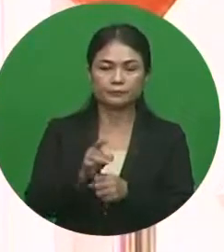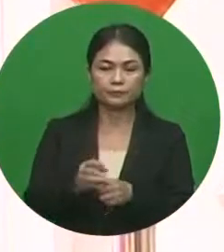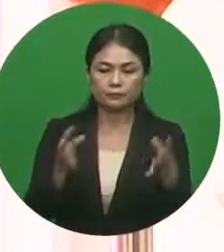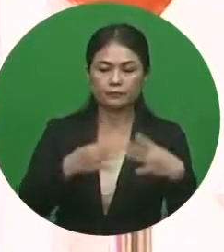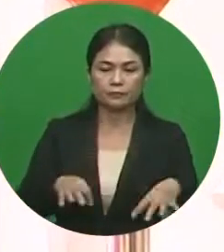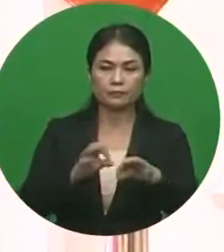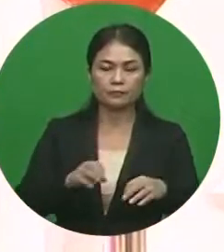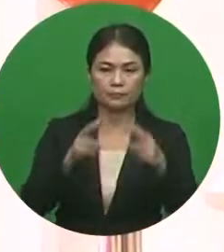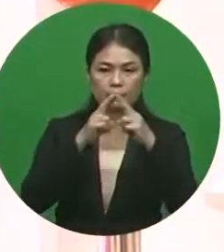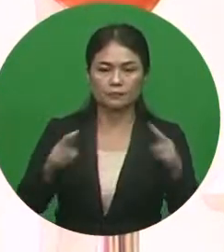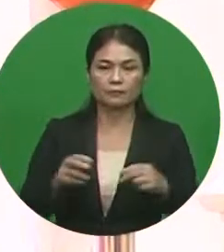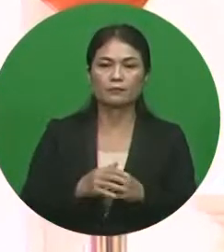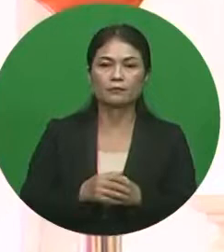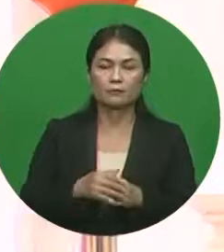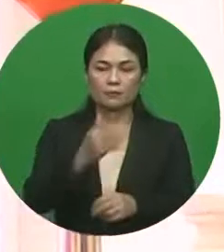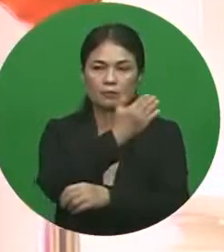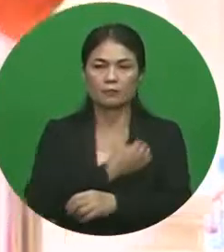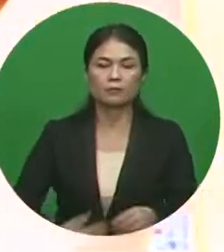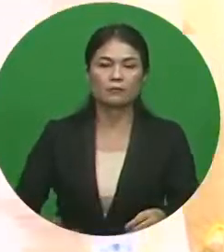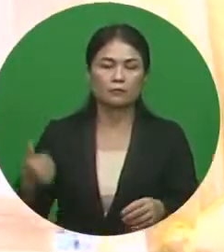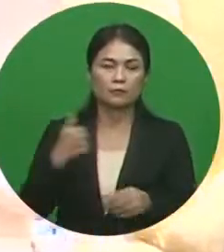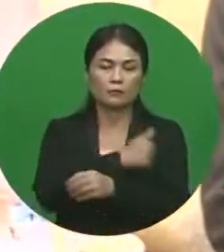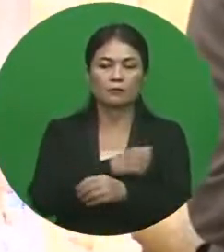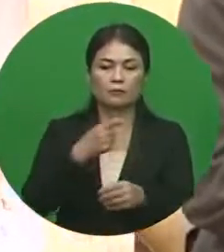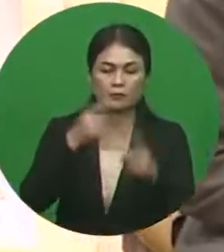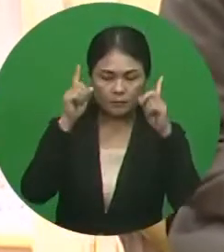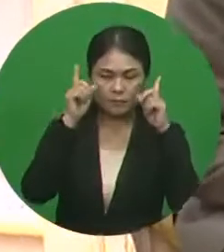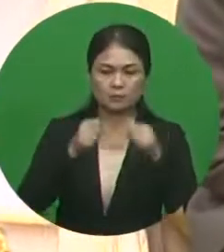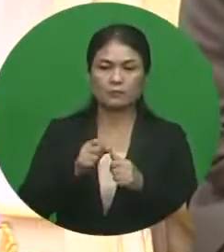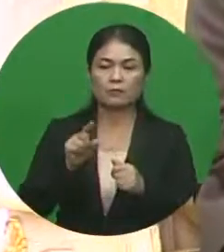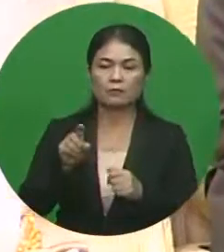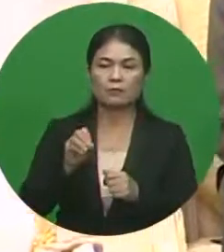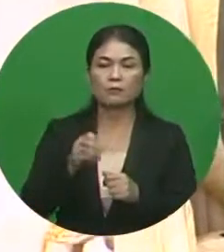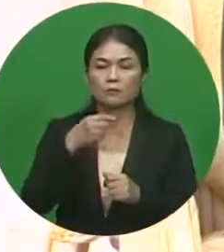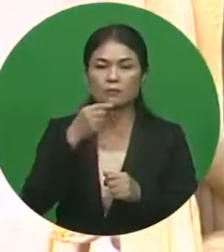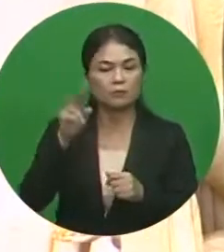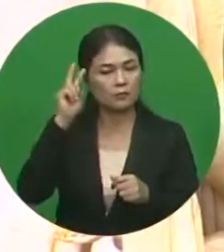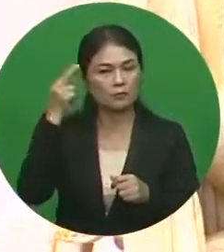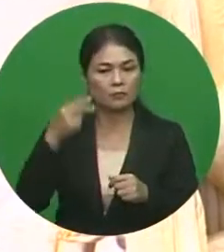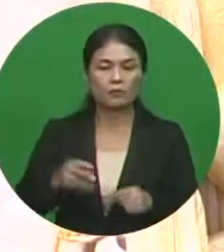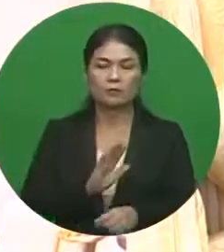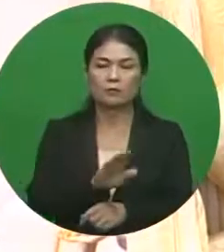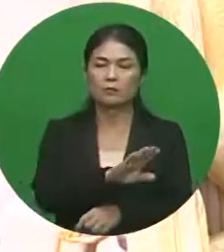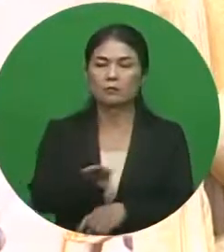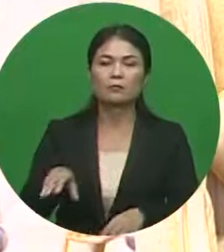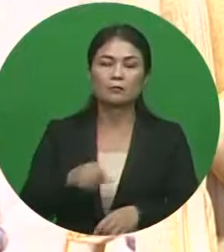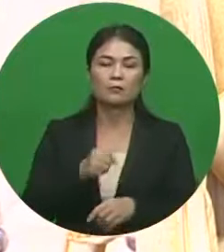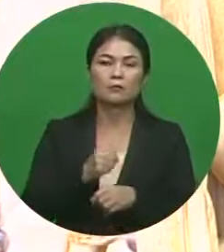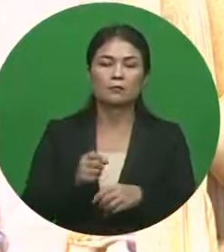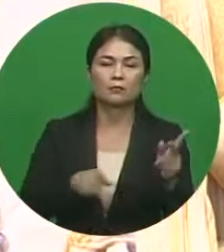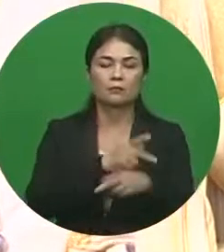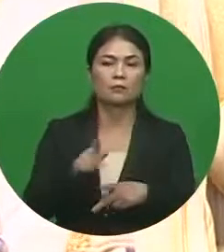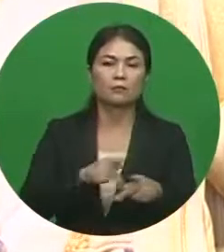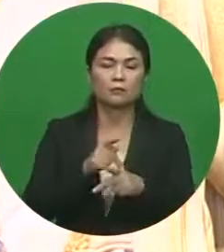សំខាន់ណាស់សម្ដេចតេជោបានជំរាបជូនឯកឧត្តមហ្គោអំពីនយោបាយរបស់កម្ពុជានោះគឺប្រជាជ